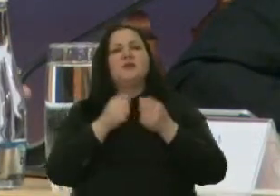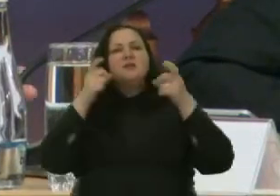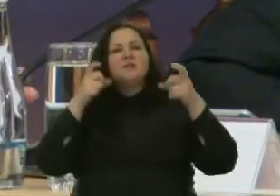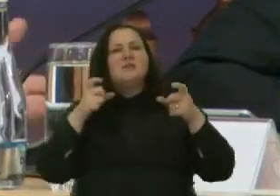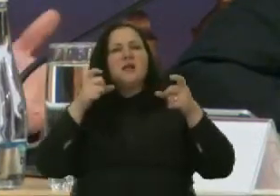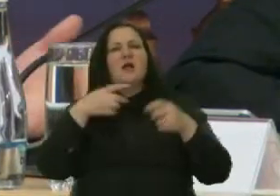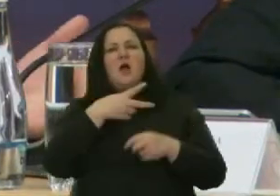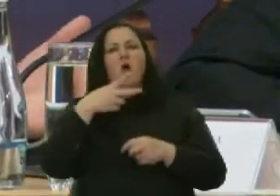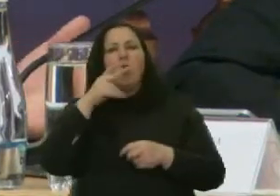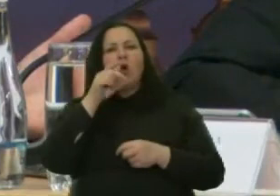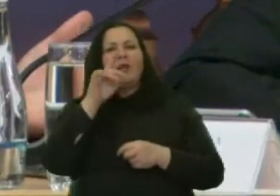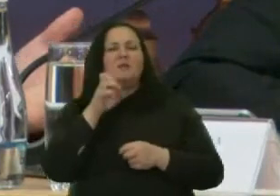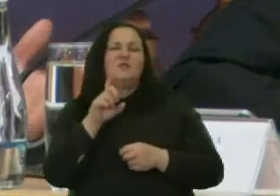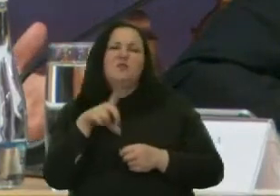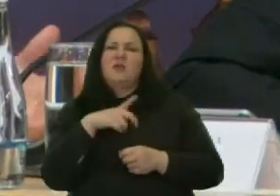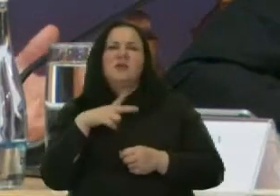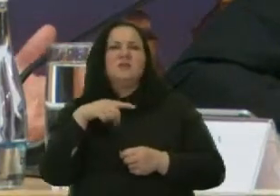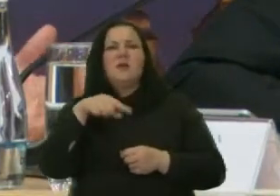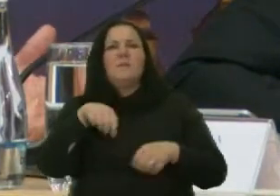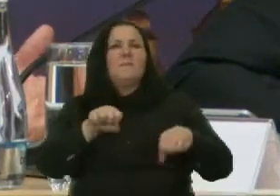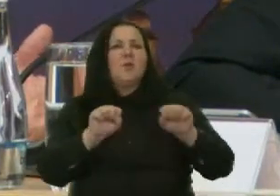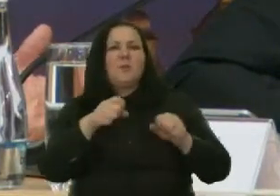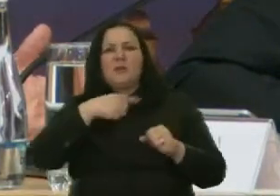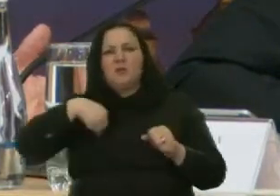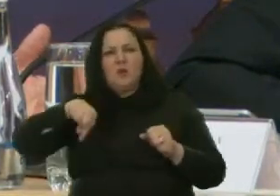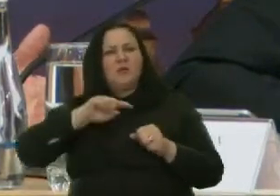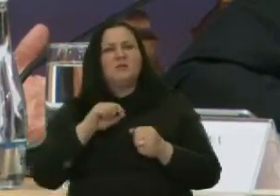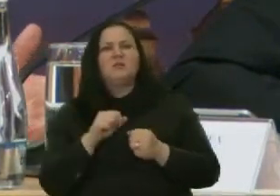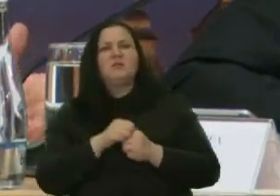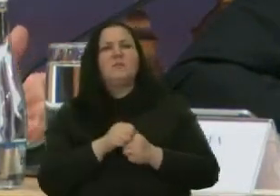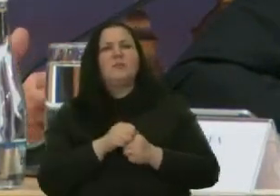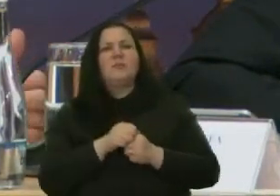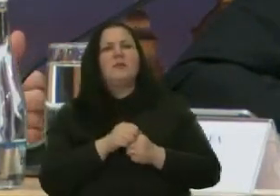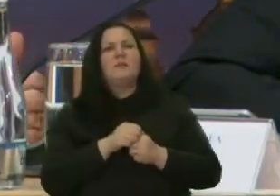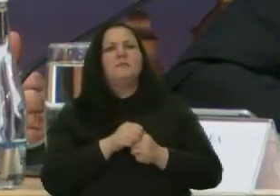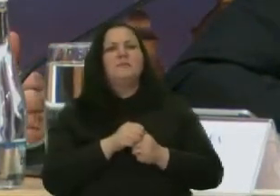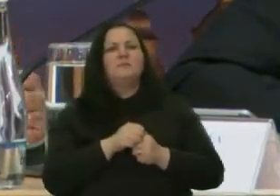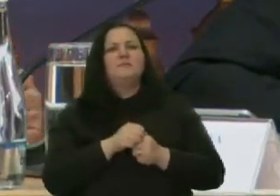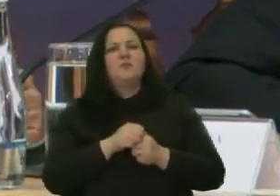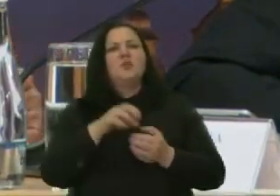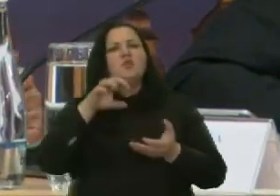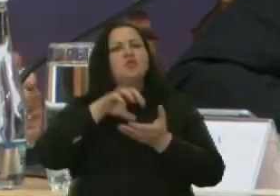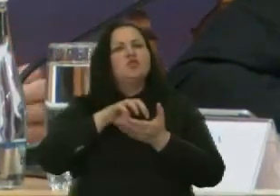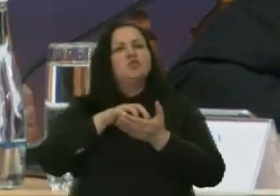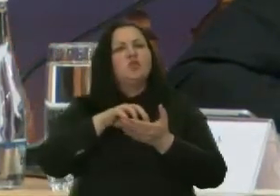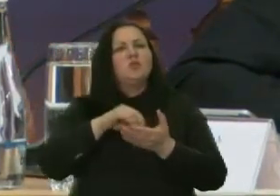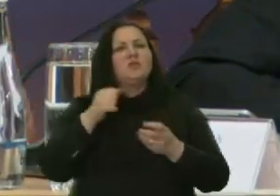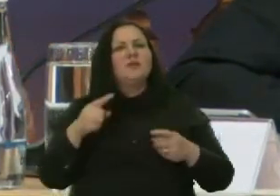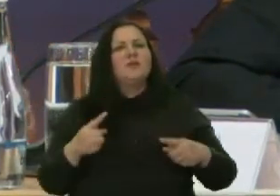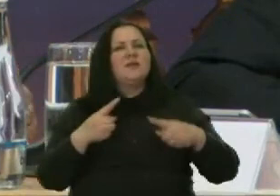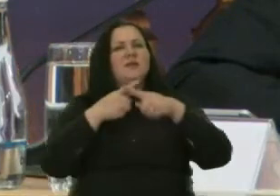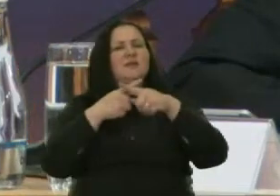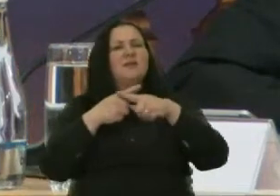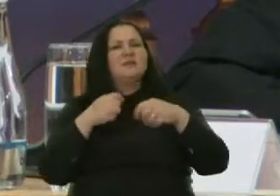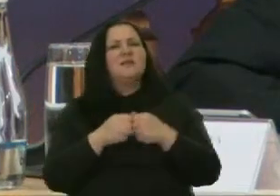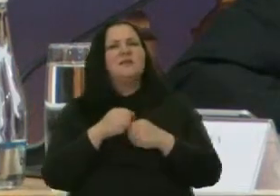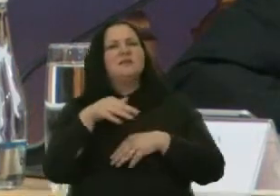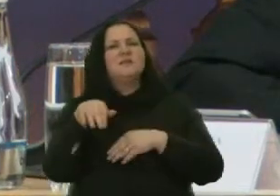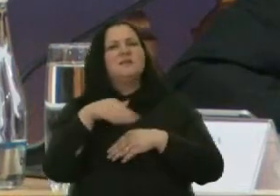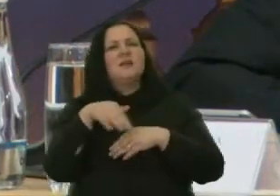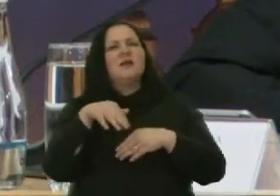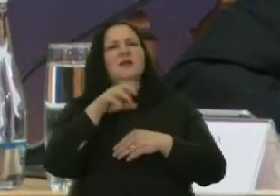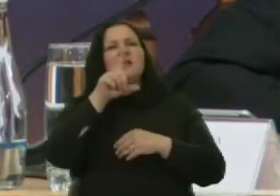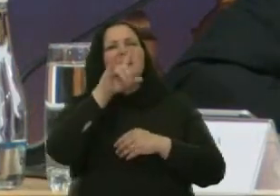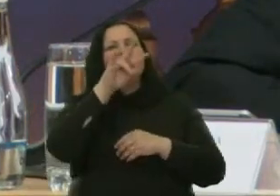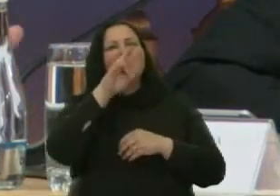este în proprietatea municipiului am dorit s o renovăm dar nu putem că nu i în proprietatea noastră Ăă zona de intersecție Strada Livezi cu gospodarilor nu se pretează la un